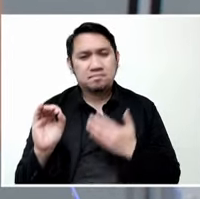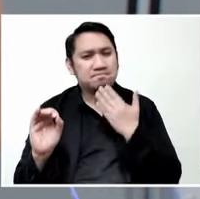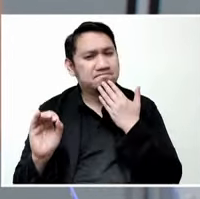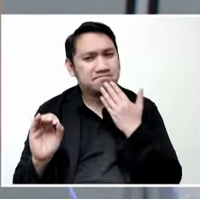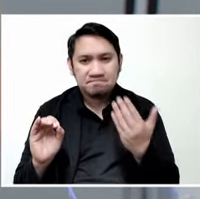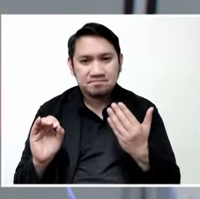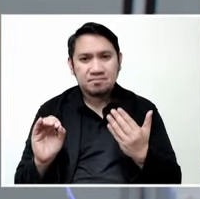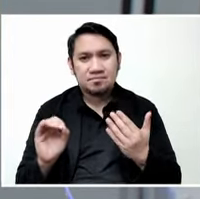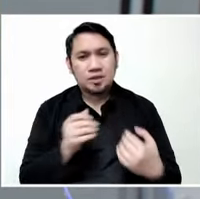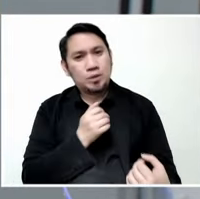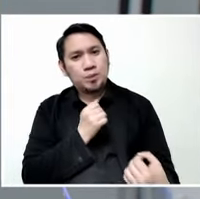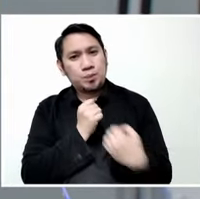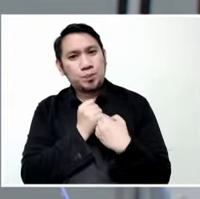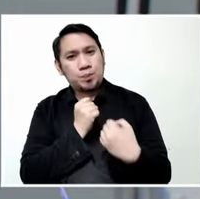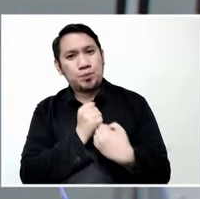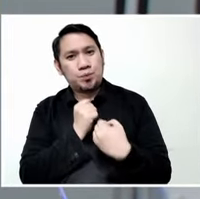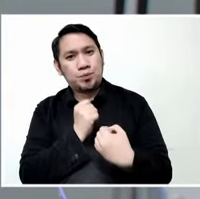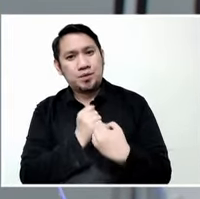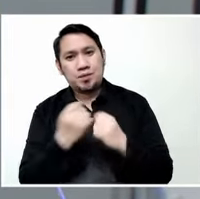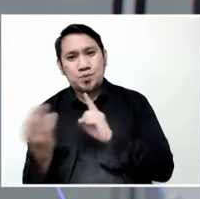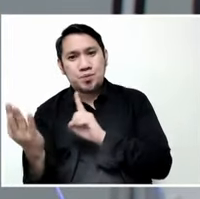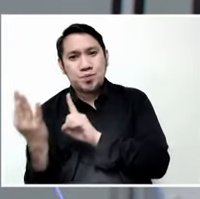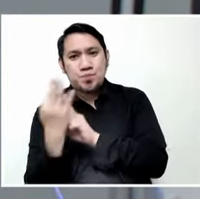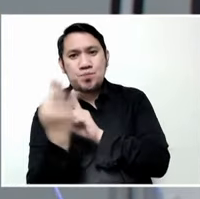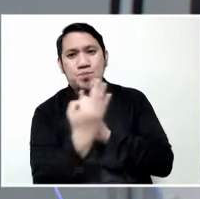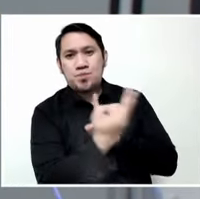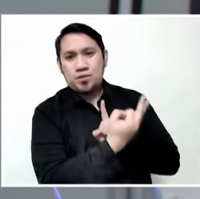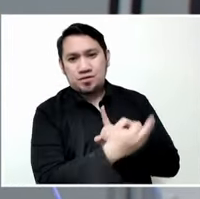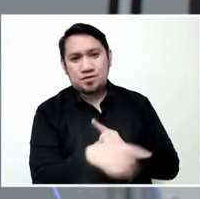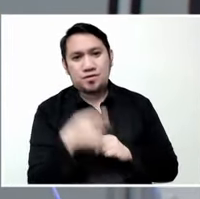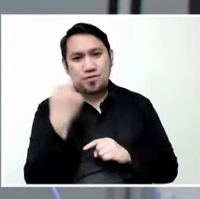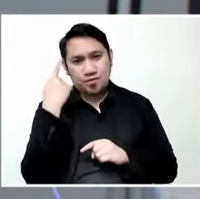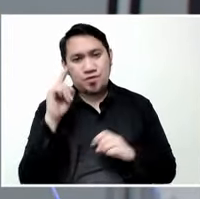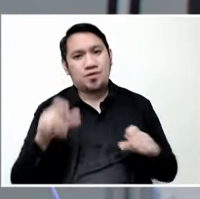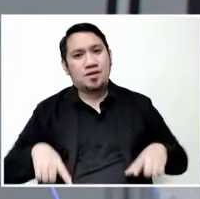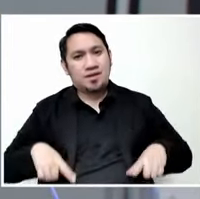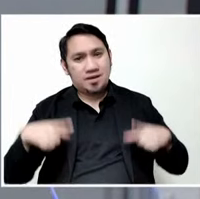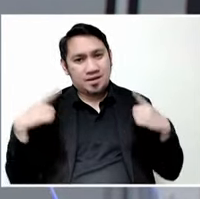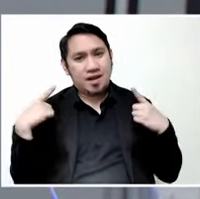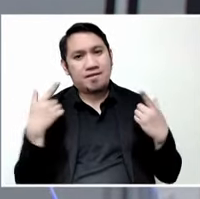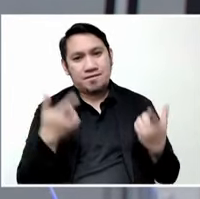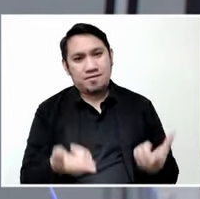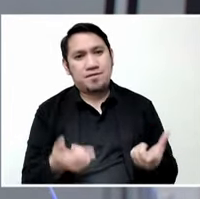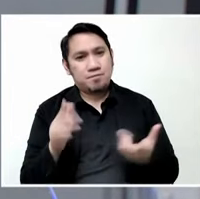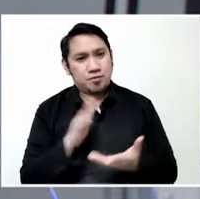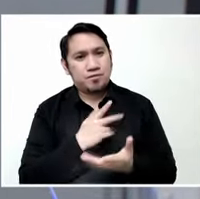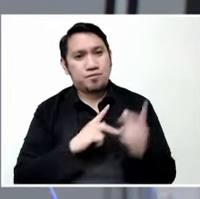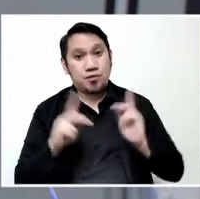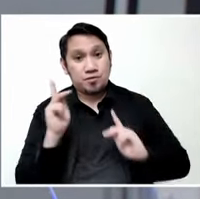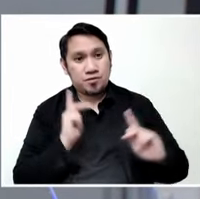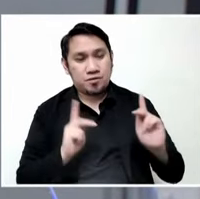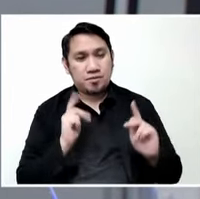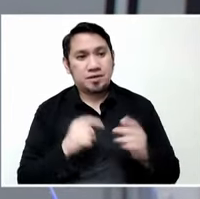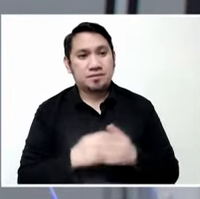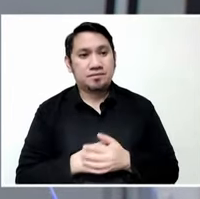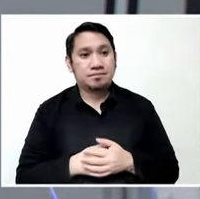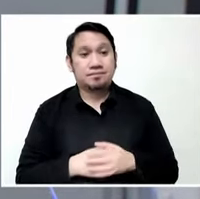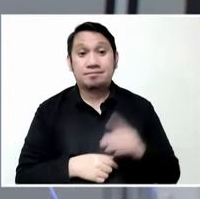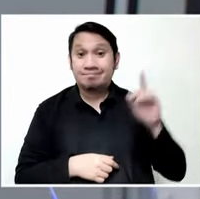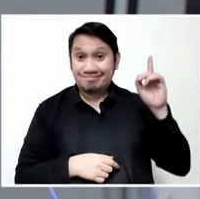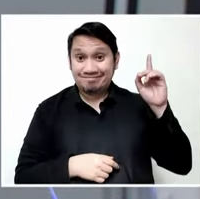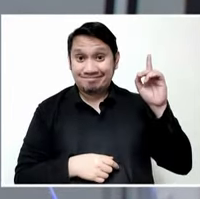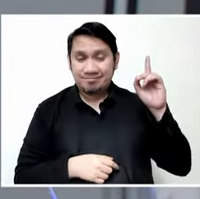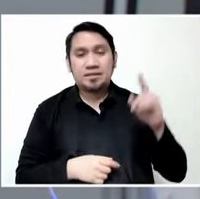ng suporta ng fans sa kanilang first ever live album showcase. Booked and busy naman si Mr. Pure Energy